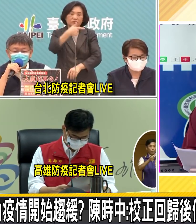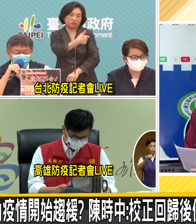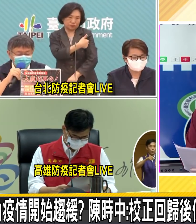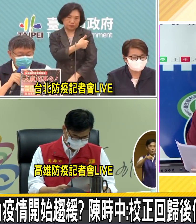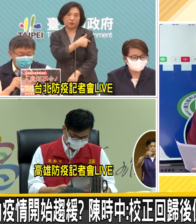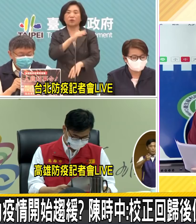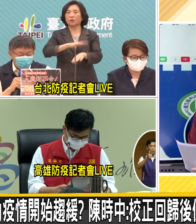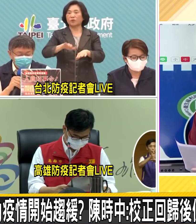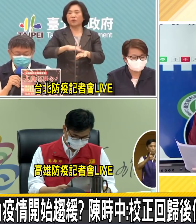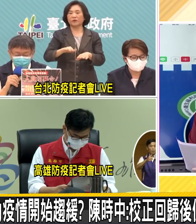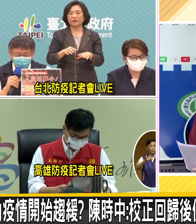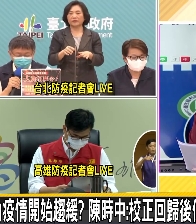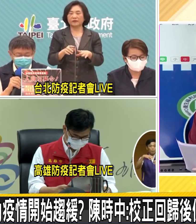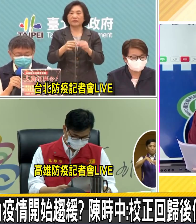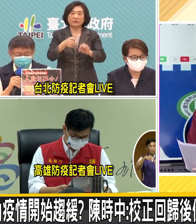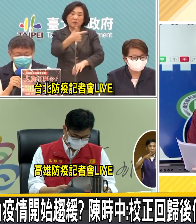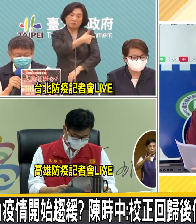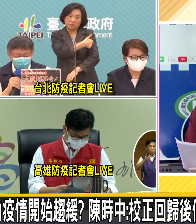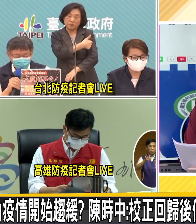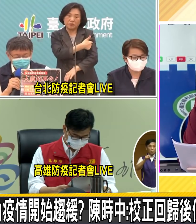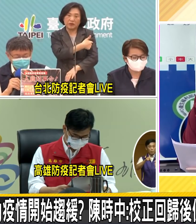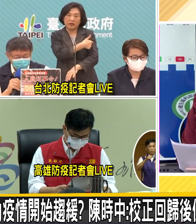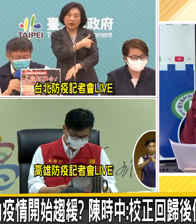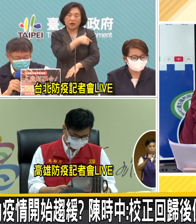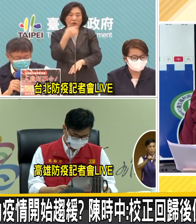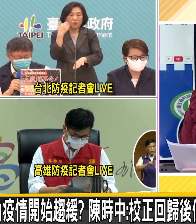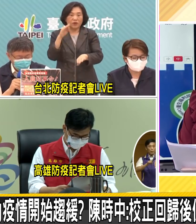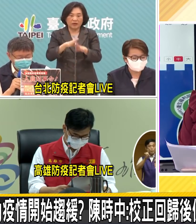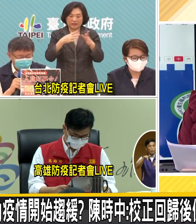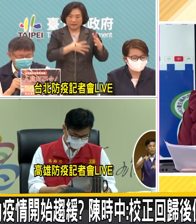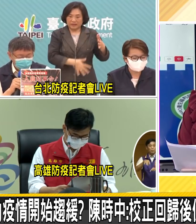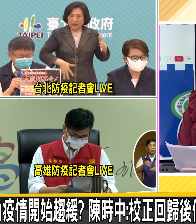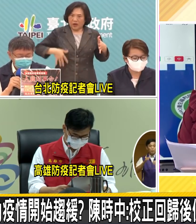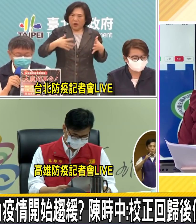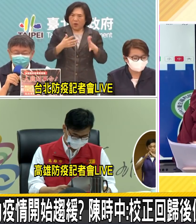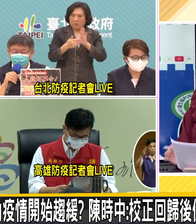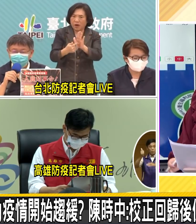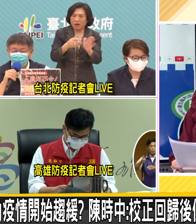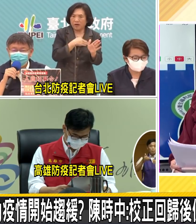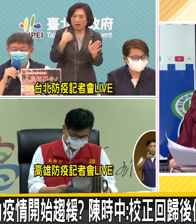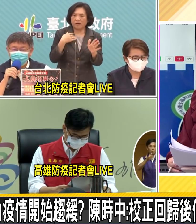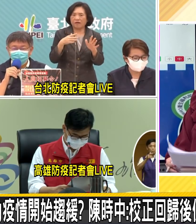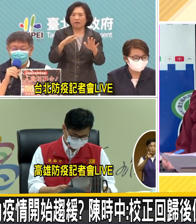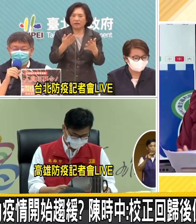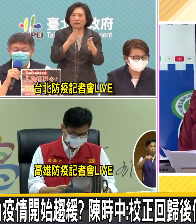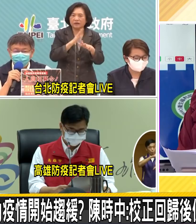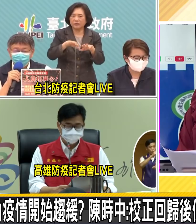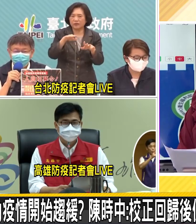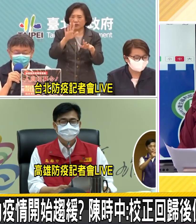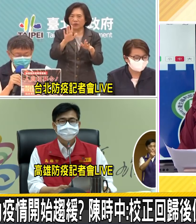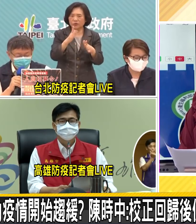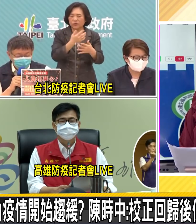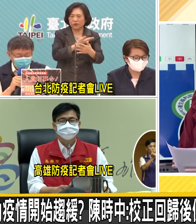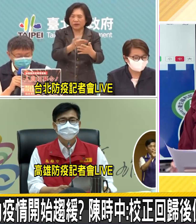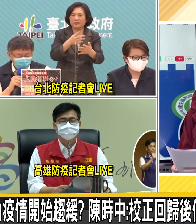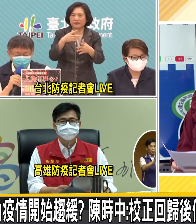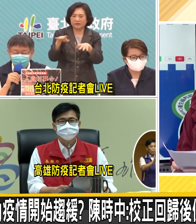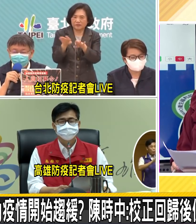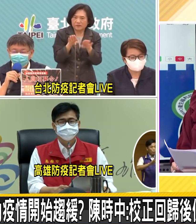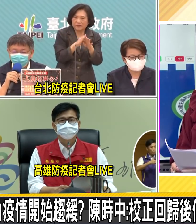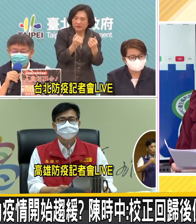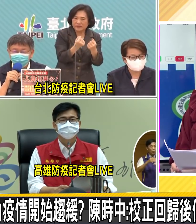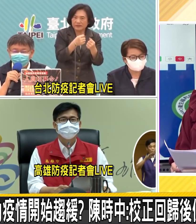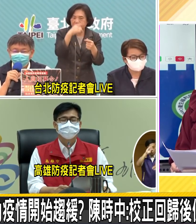待排除的部分，3.5万件，到底要什么时候才能够回归完毕？我们完全没有人知道。然后呢，昨天开始有很多的网军